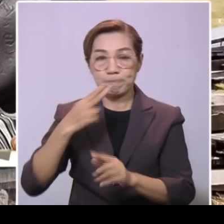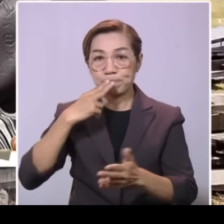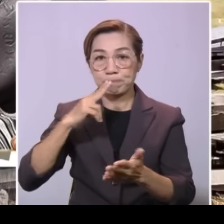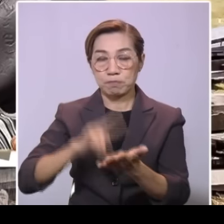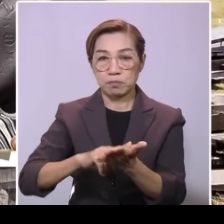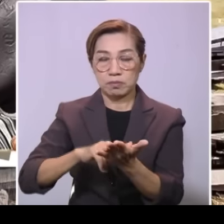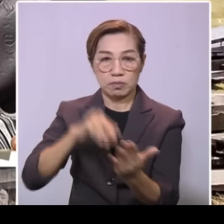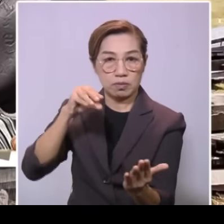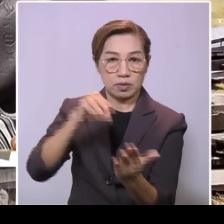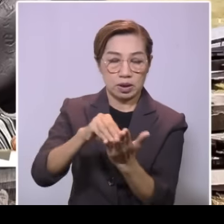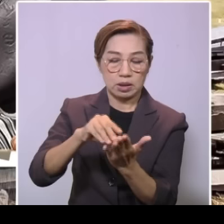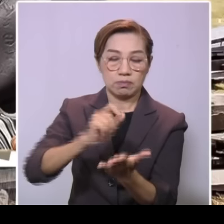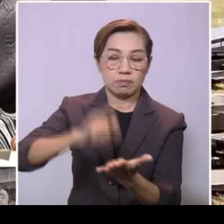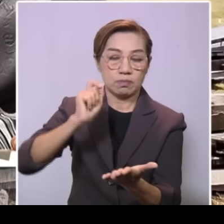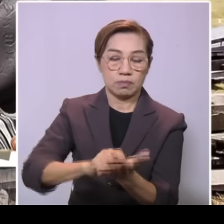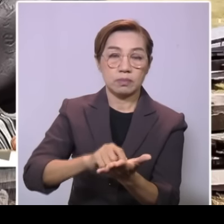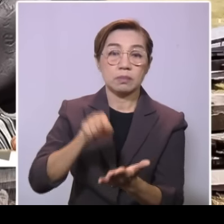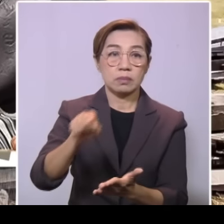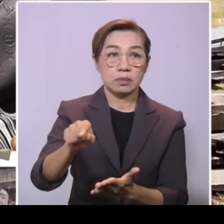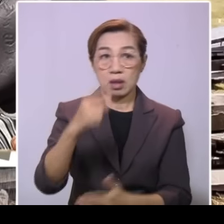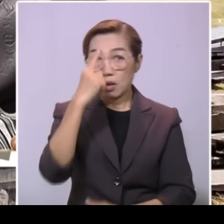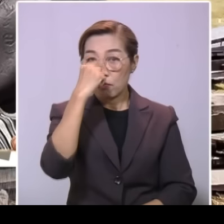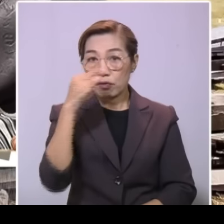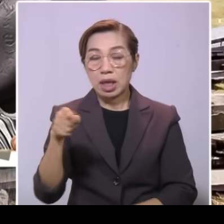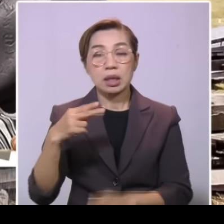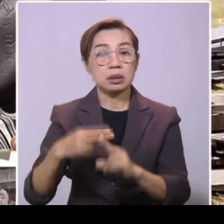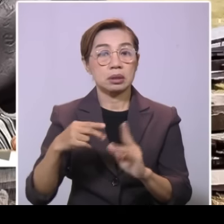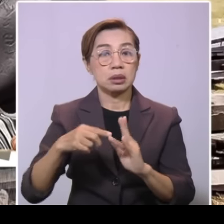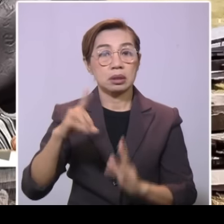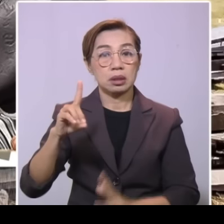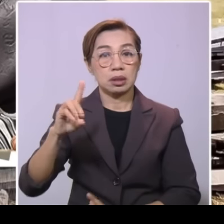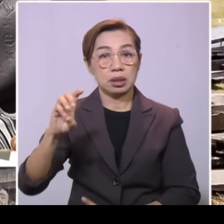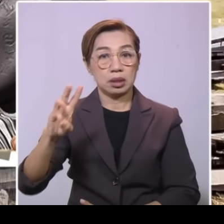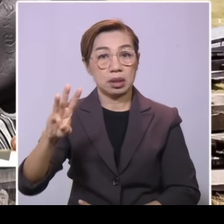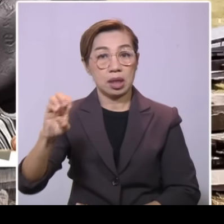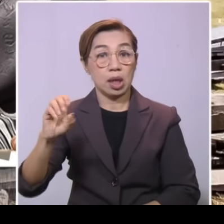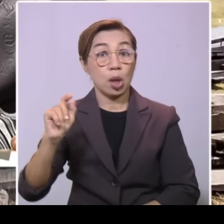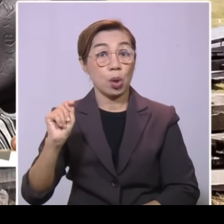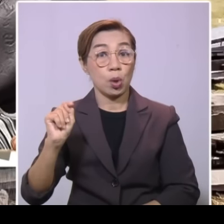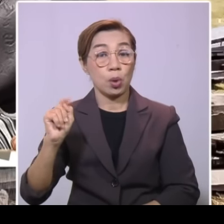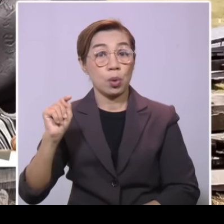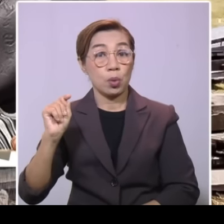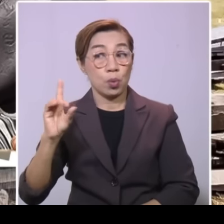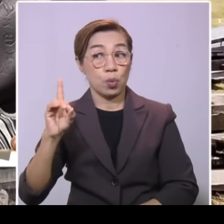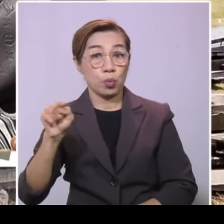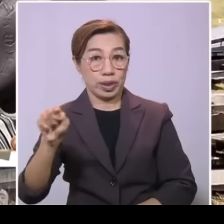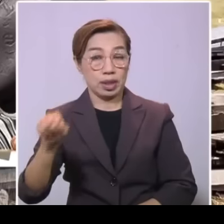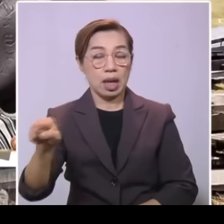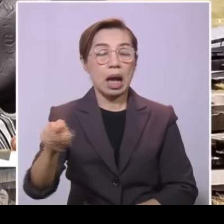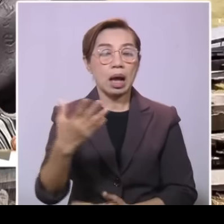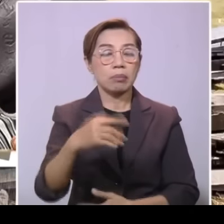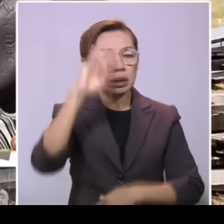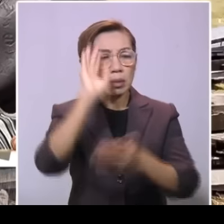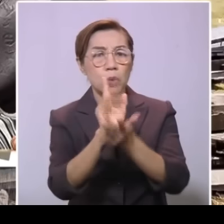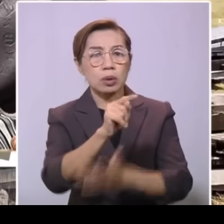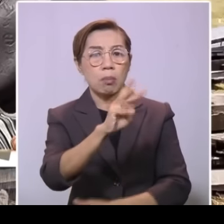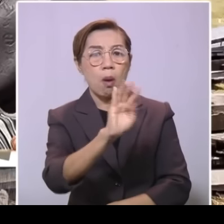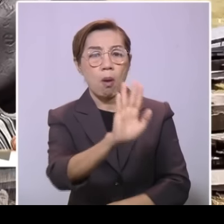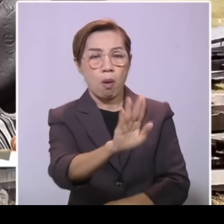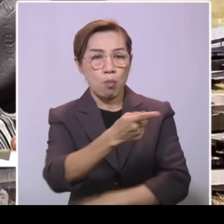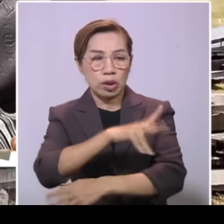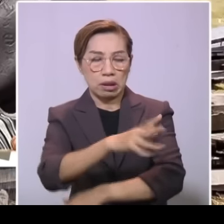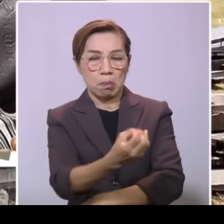ซ่าของนายอูสบิดเฟหรือว่าเดวิดตามที่ตม.ภูเก็ตเสนอแล้วนะฮะเพราะมีพฤติการ